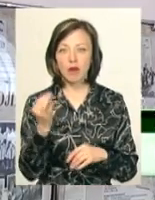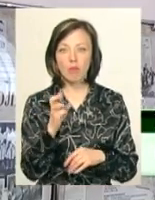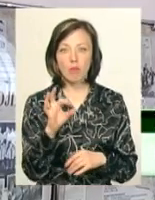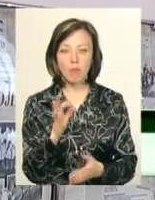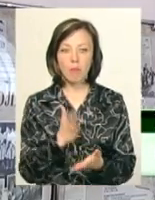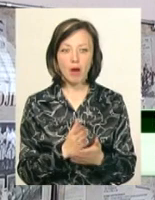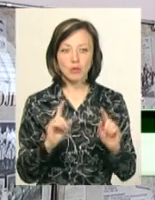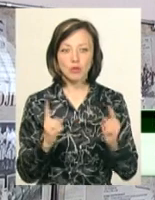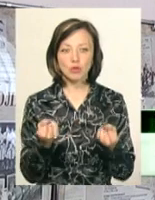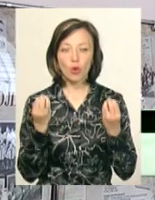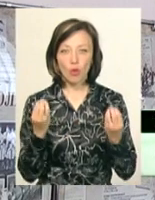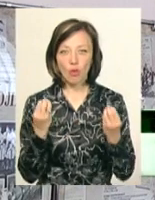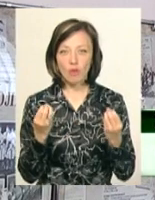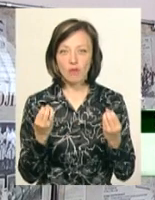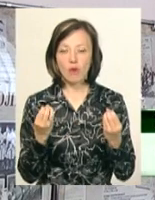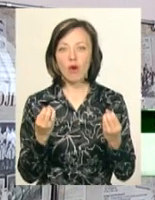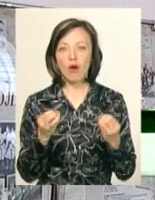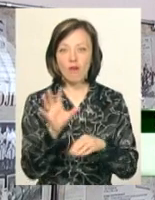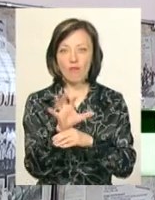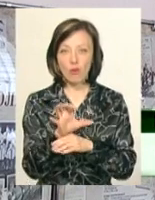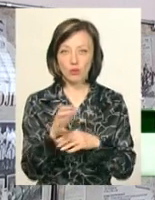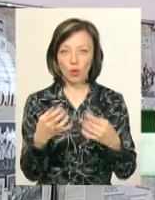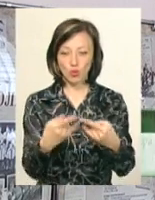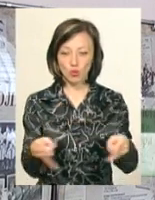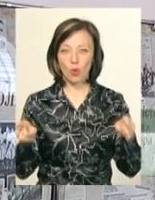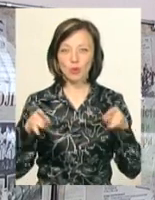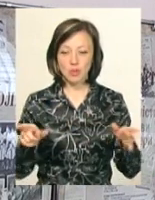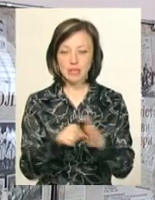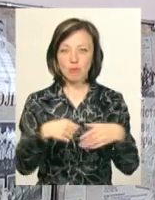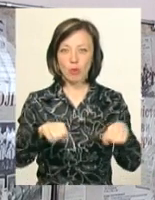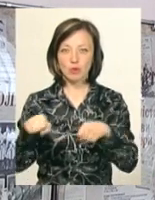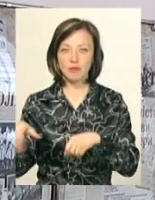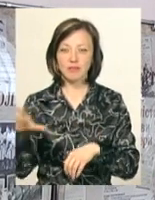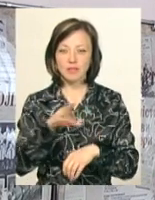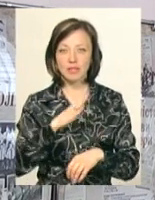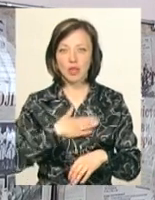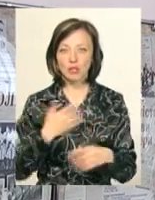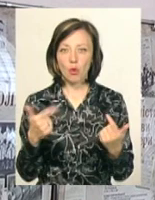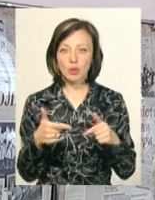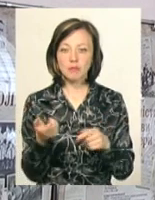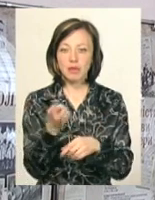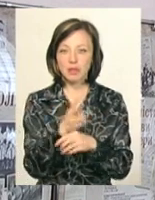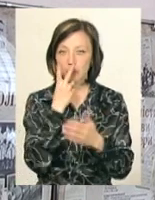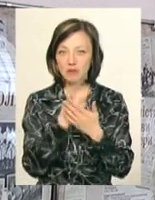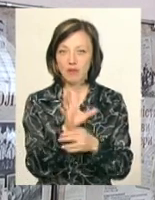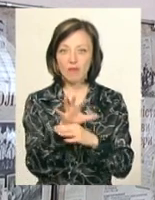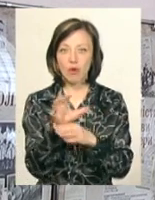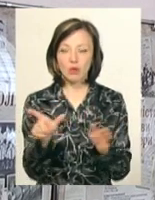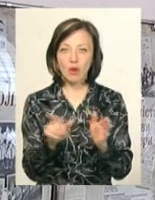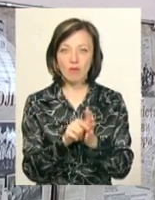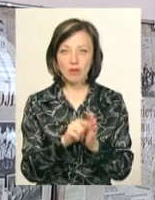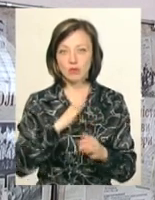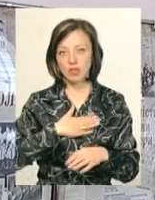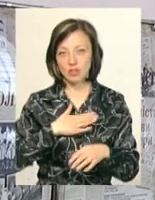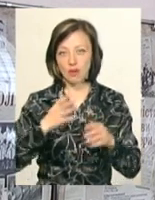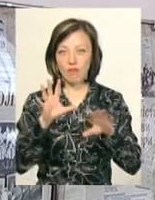маємо дуже кльову і круту фотозону з мотоциклами, і всі охочі, всі наші гості зможуть прийти, подивитися, сфотографуватися у